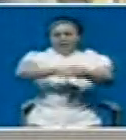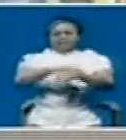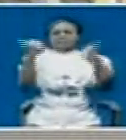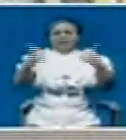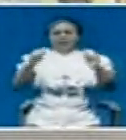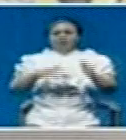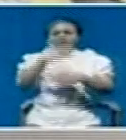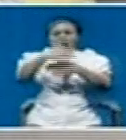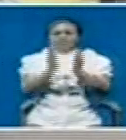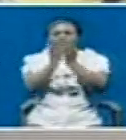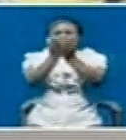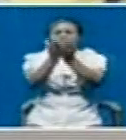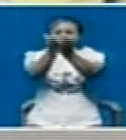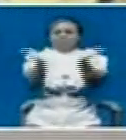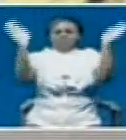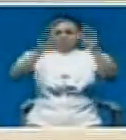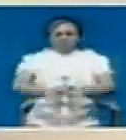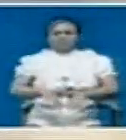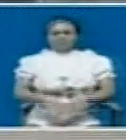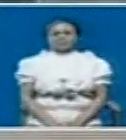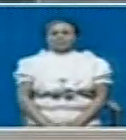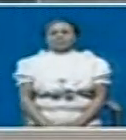ya mkasa wa boti kupindukia.